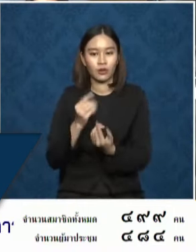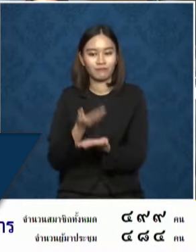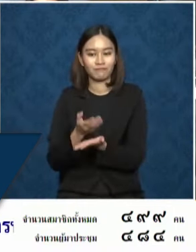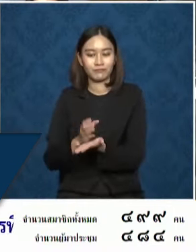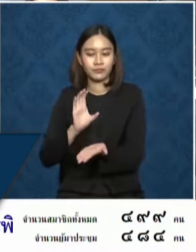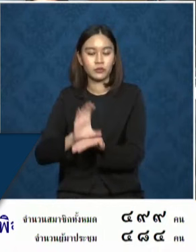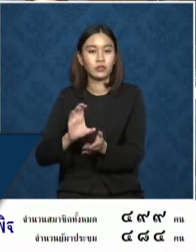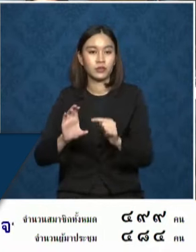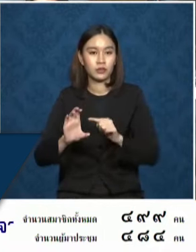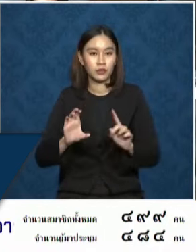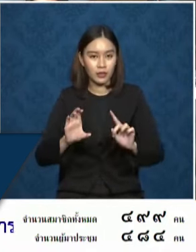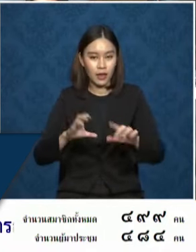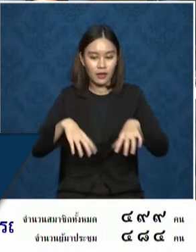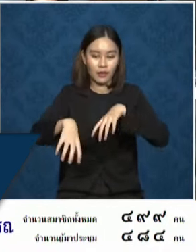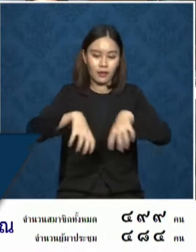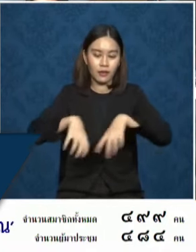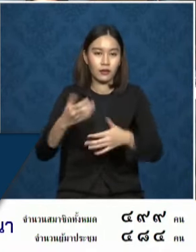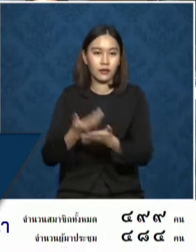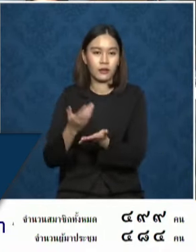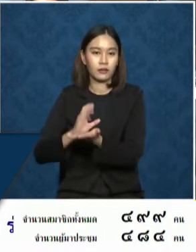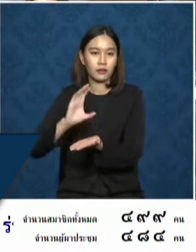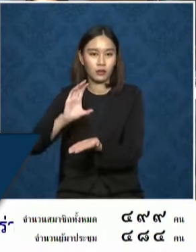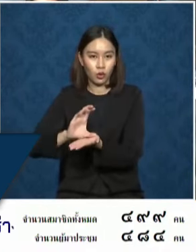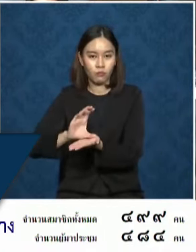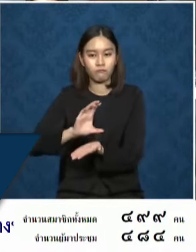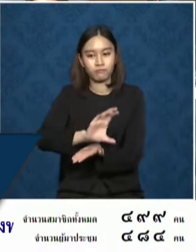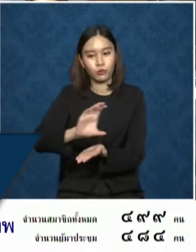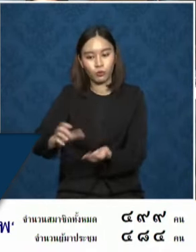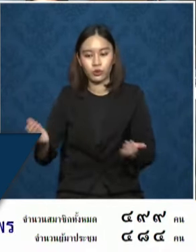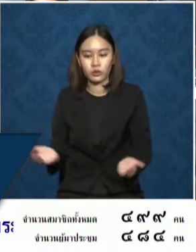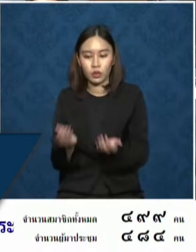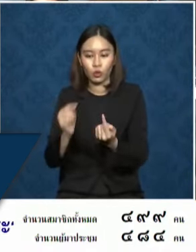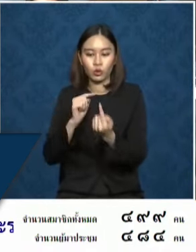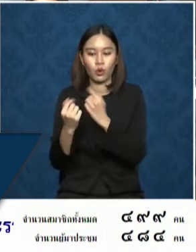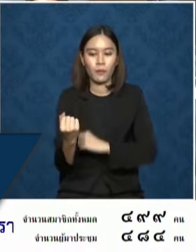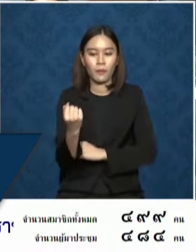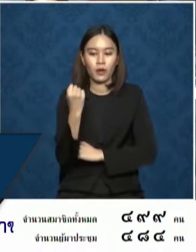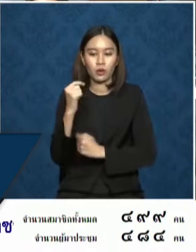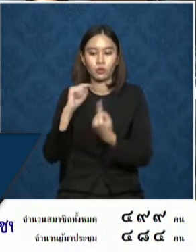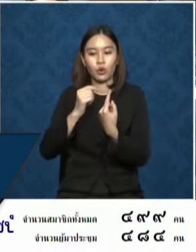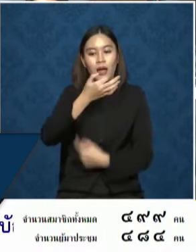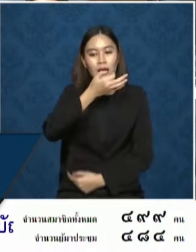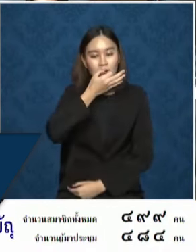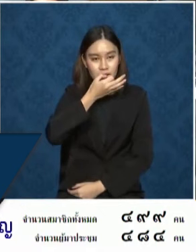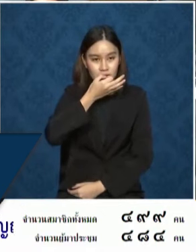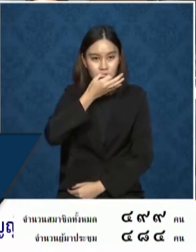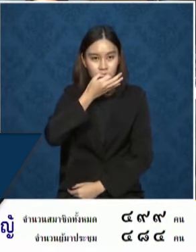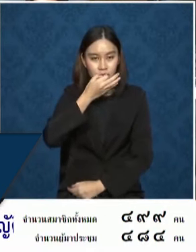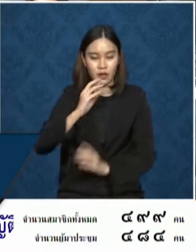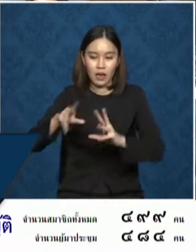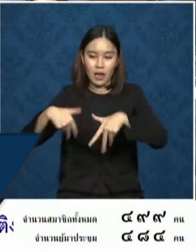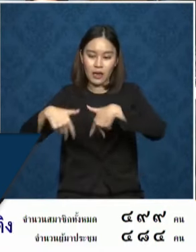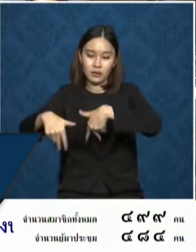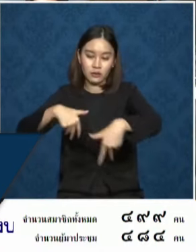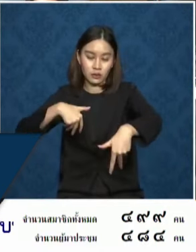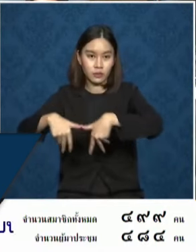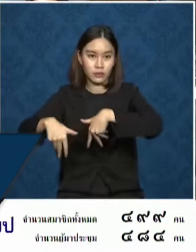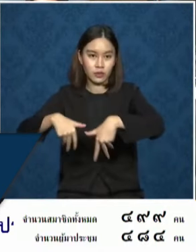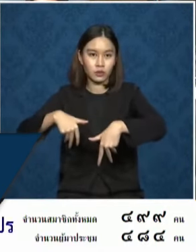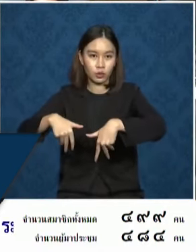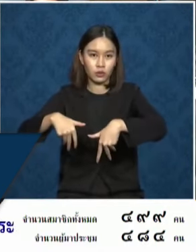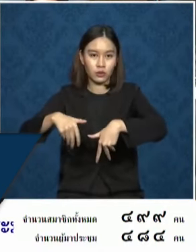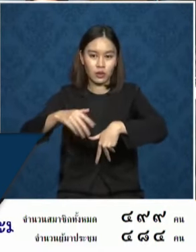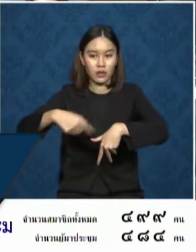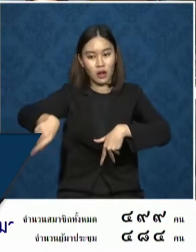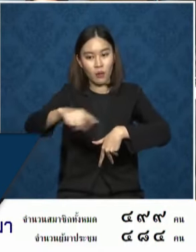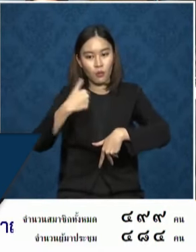ครับที่จะจัดสรรงบประมาณเพื่อเสริมสร้างความมั่นคงให้กับอาชีพให้กับพี่น้องประชาชนให้